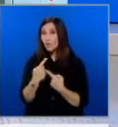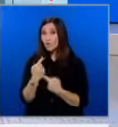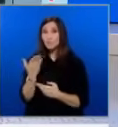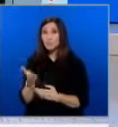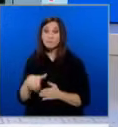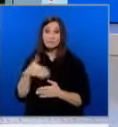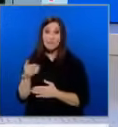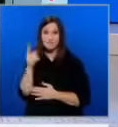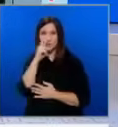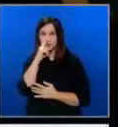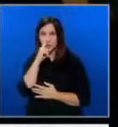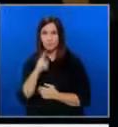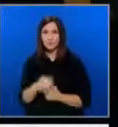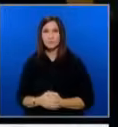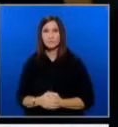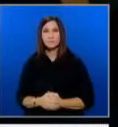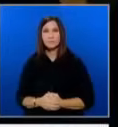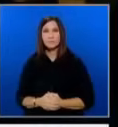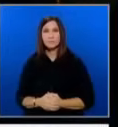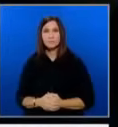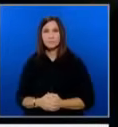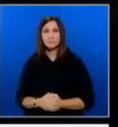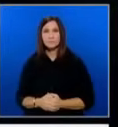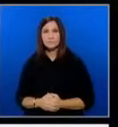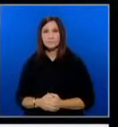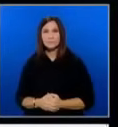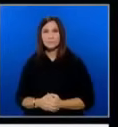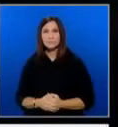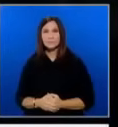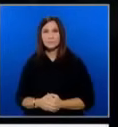по нея в следващата минута. I miss you so much.